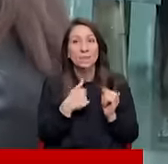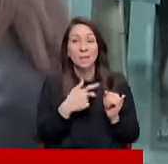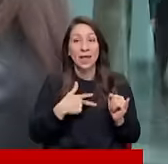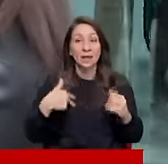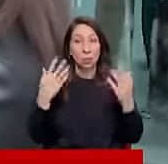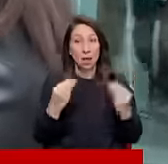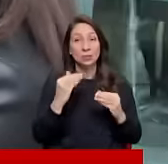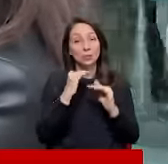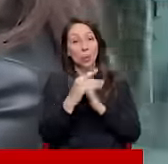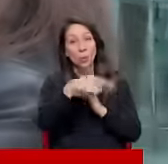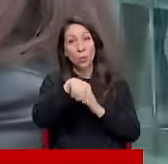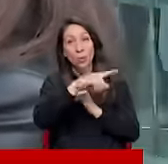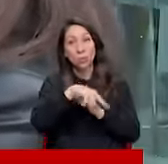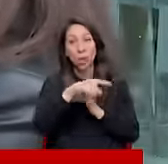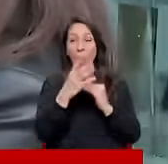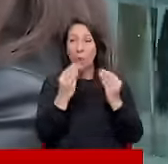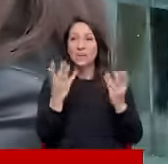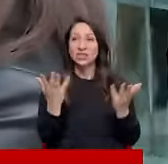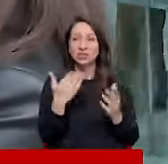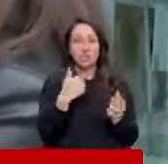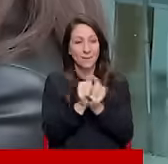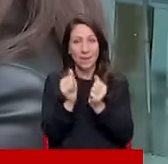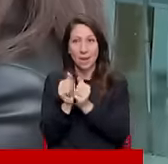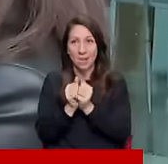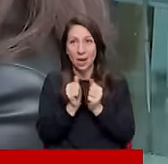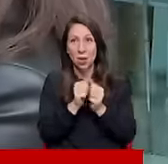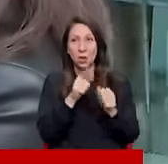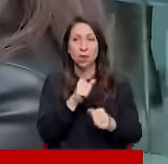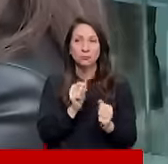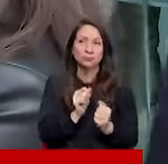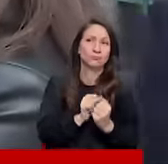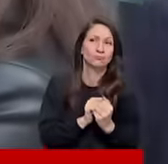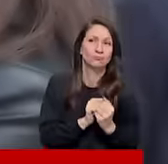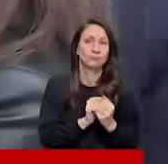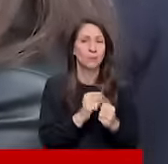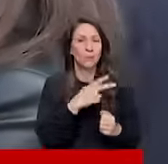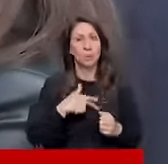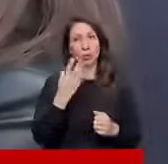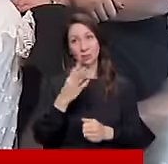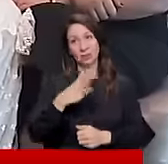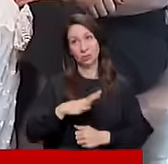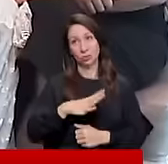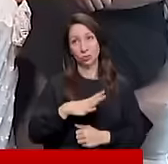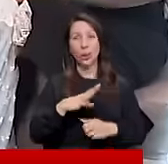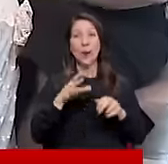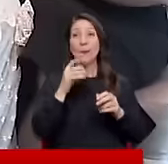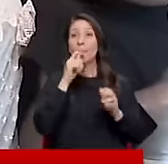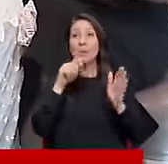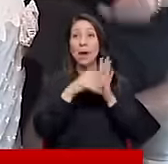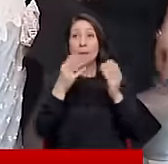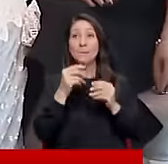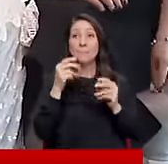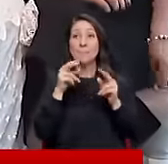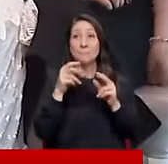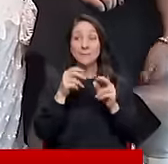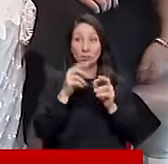belediye olarak vatandaşlarımızın olabildiğince yanında ve onlara omuz veren bir belediye olmak arzusundayız. Mazbatasını alan Erdal